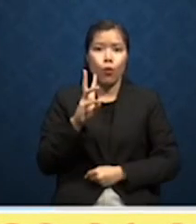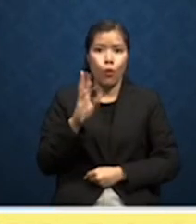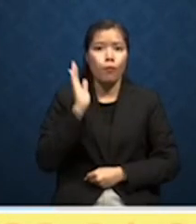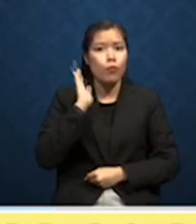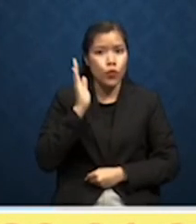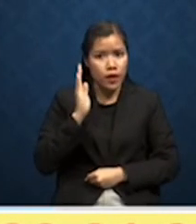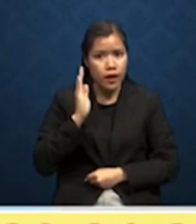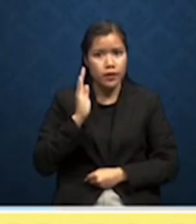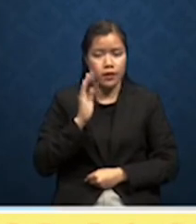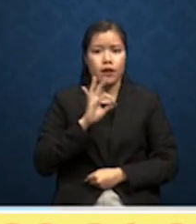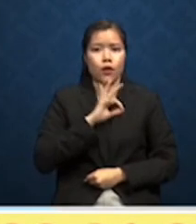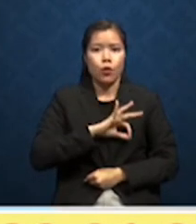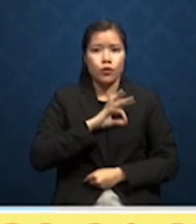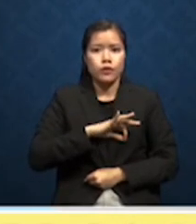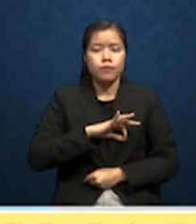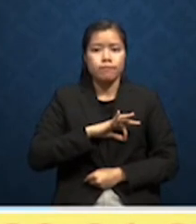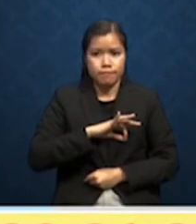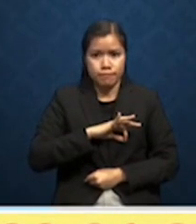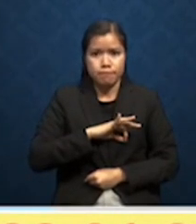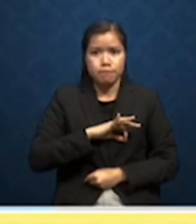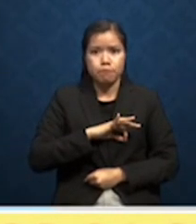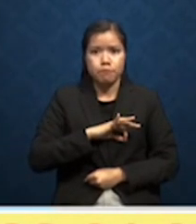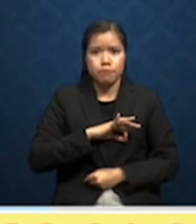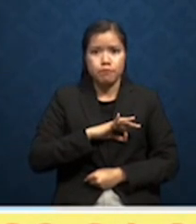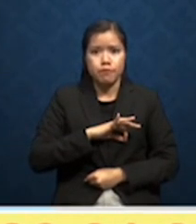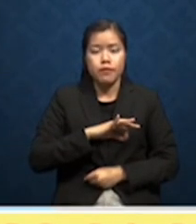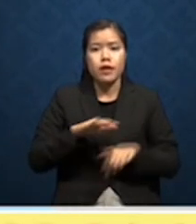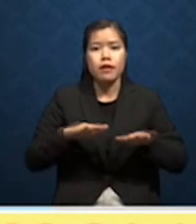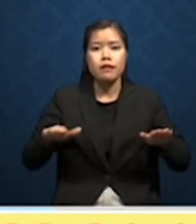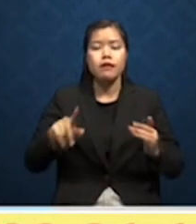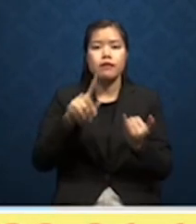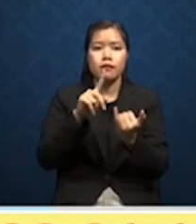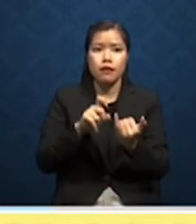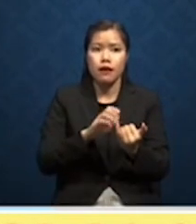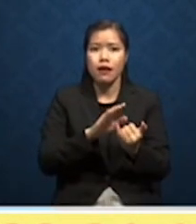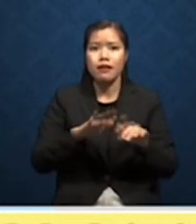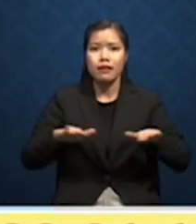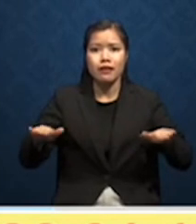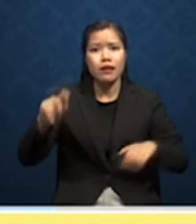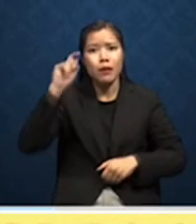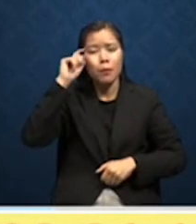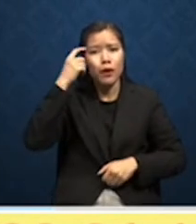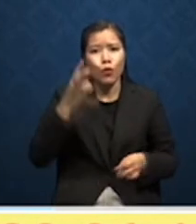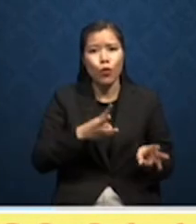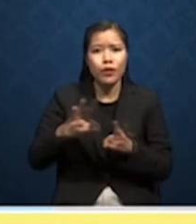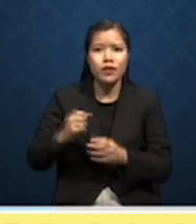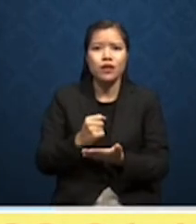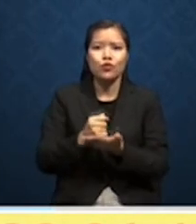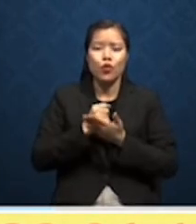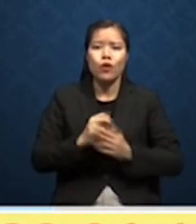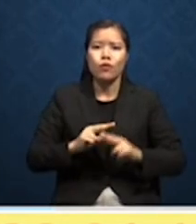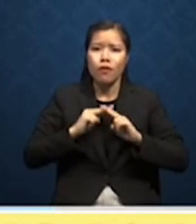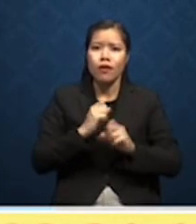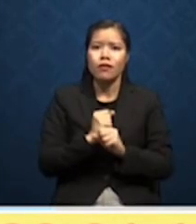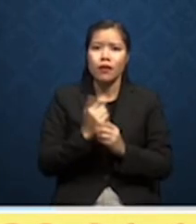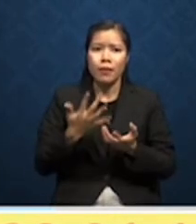ใจความสูญเสียดิฉันเข้าใจว่าเด็กอายุเท่านั้นเขาช่วยตัวเองไม่ได้เขาหาทางหนีแล้วเข